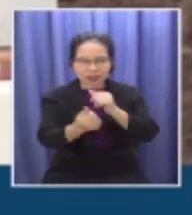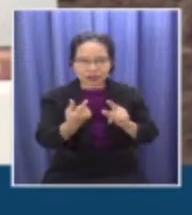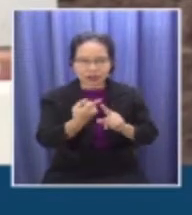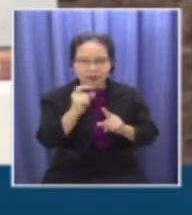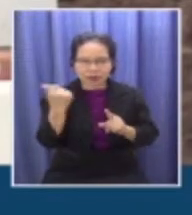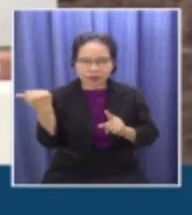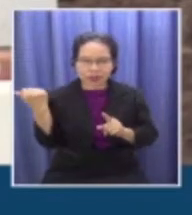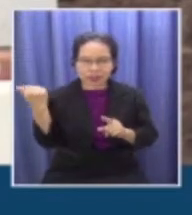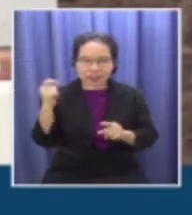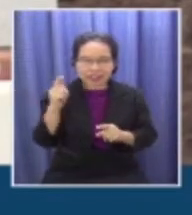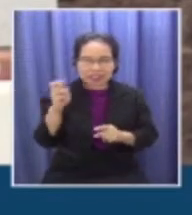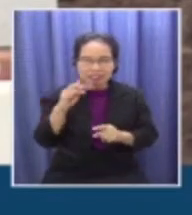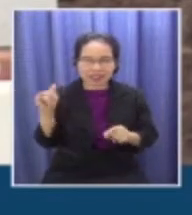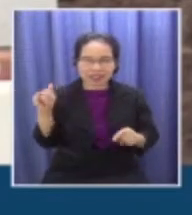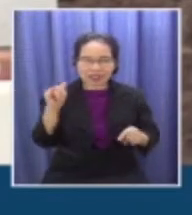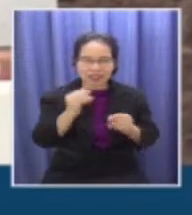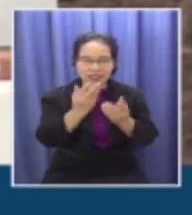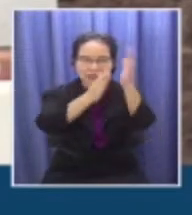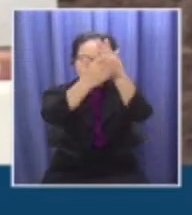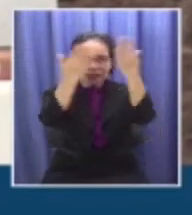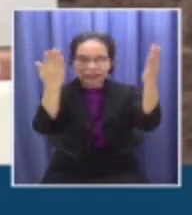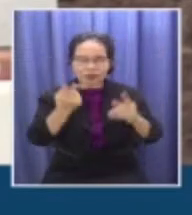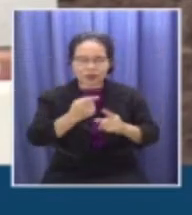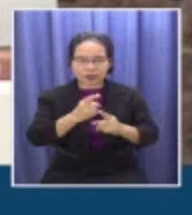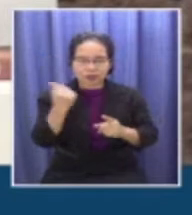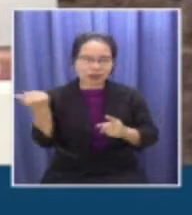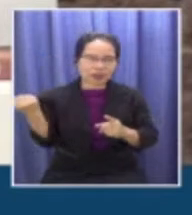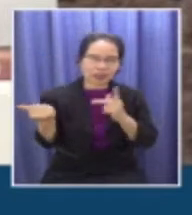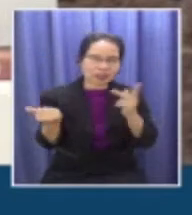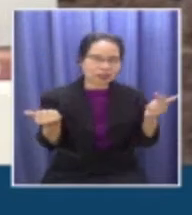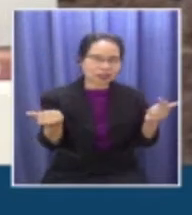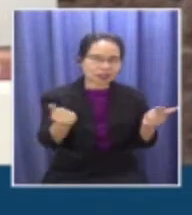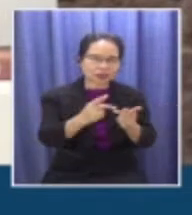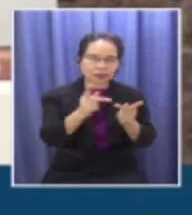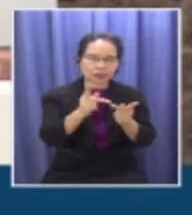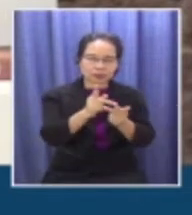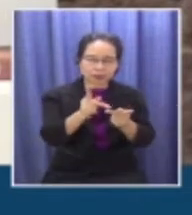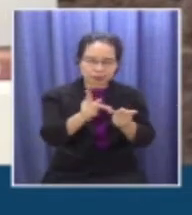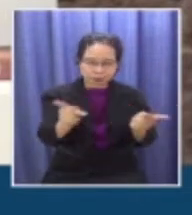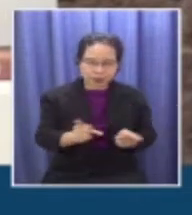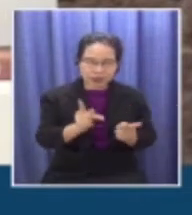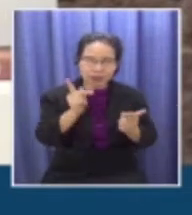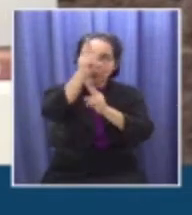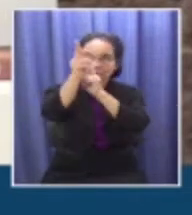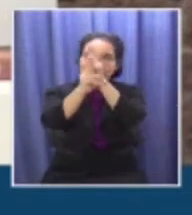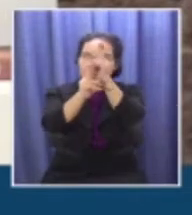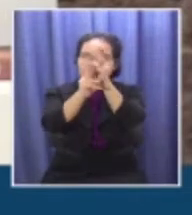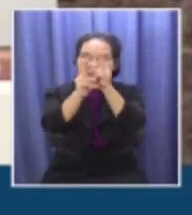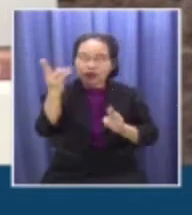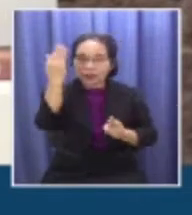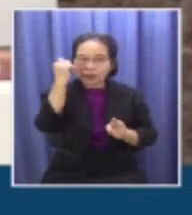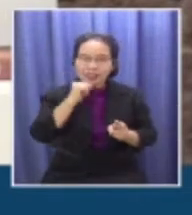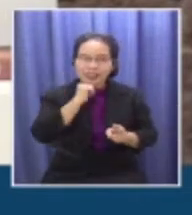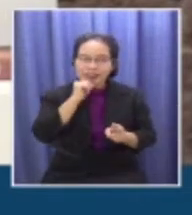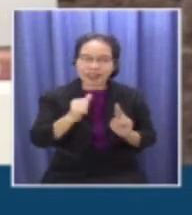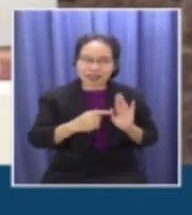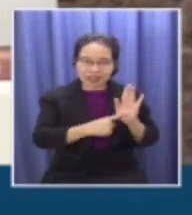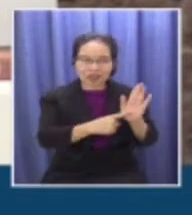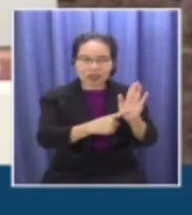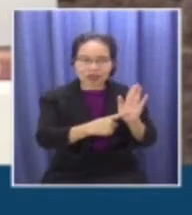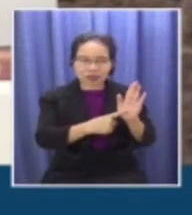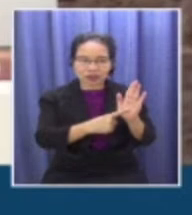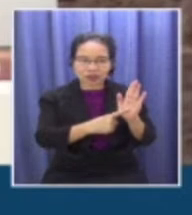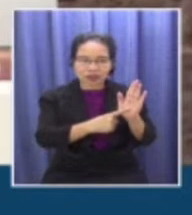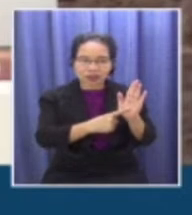Kronkron no akwan so no nipa dasani biara anasa dansie biara eni ho akyerɛ sɛ wokɔ wiem